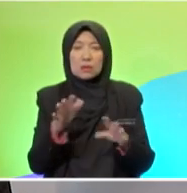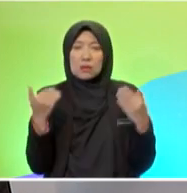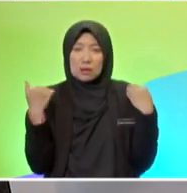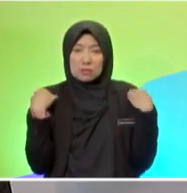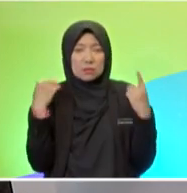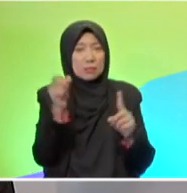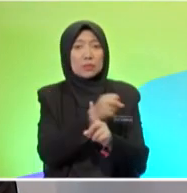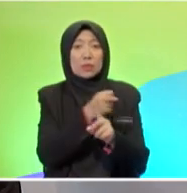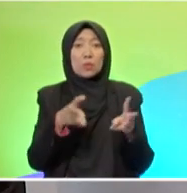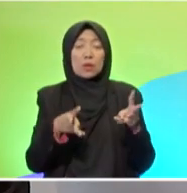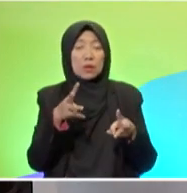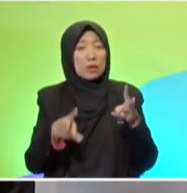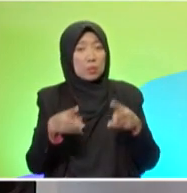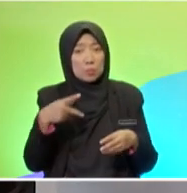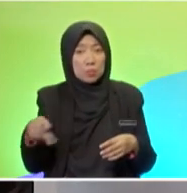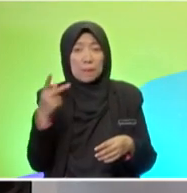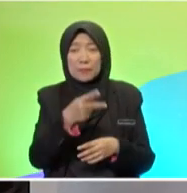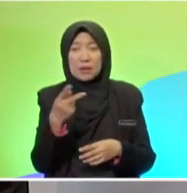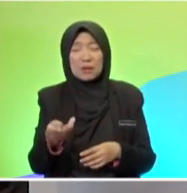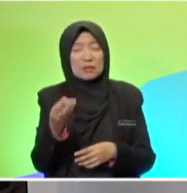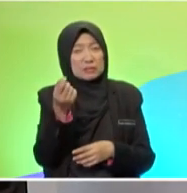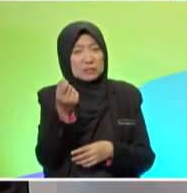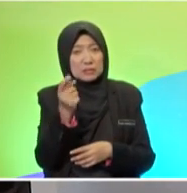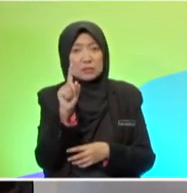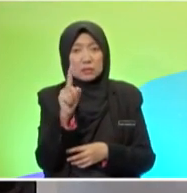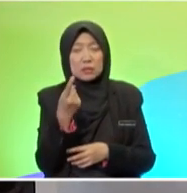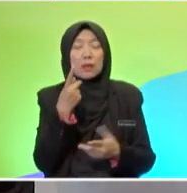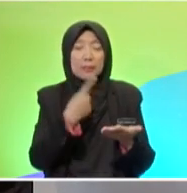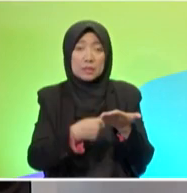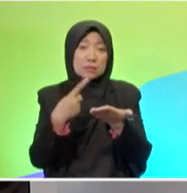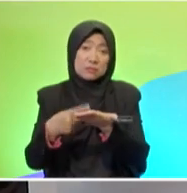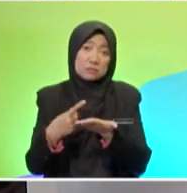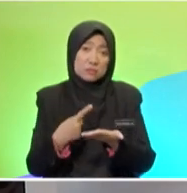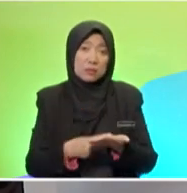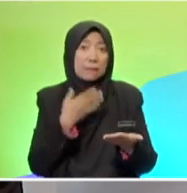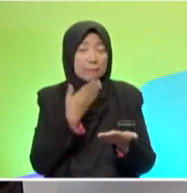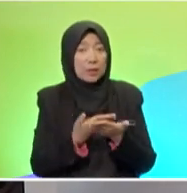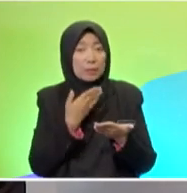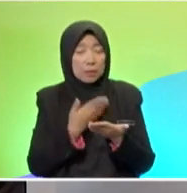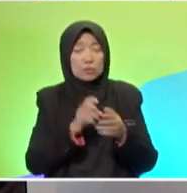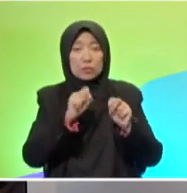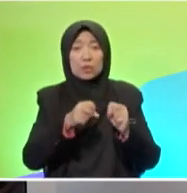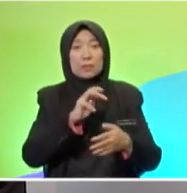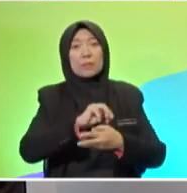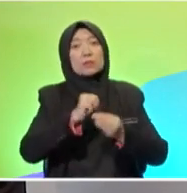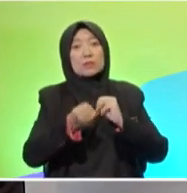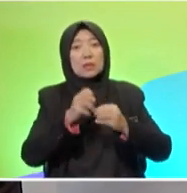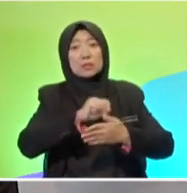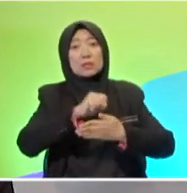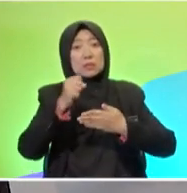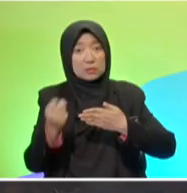walaupun pekar itu hanya perkara kecil peka dari remeh berbincanglah dengan sebaiknya supaya masalah itu boleh diselesaikan